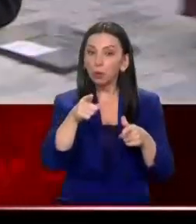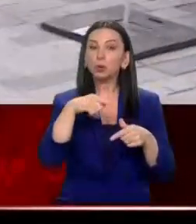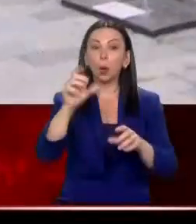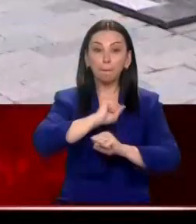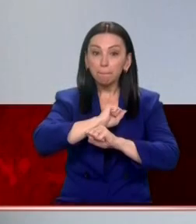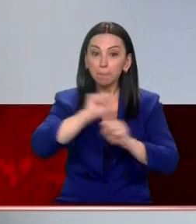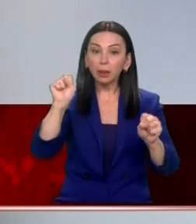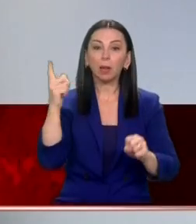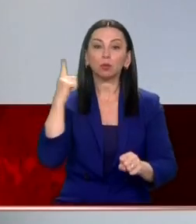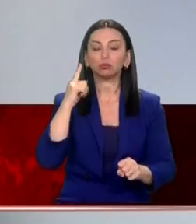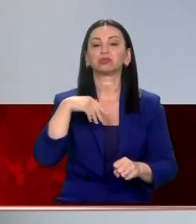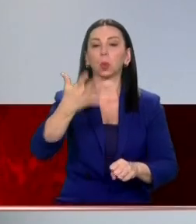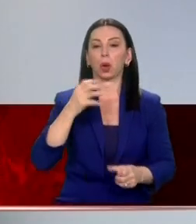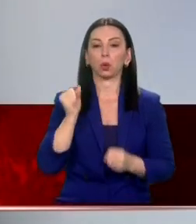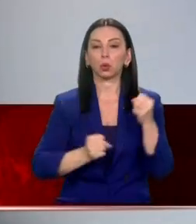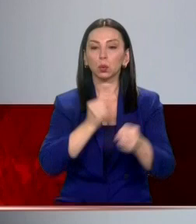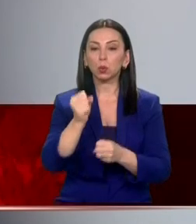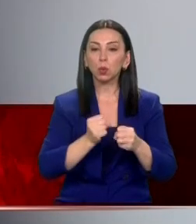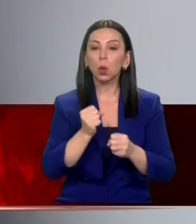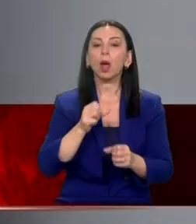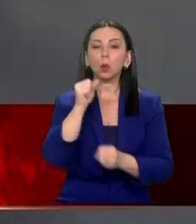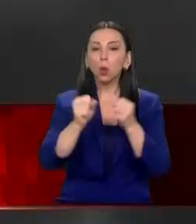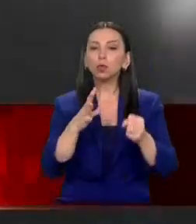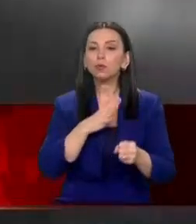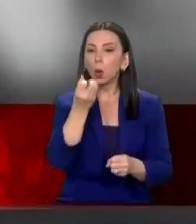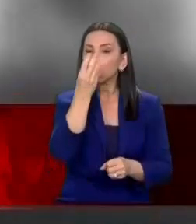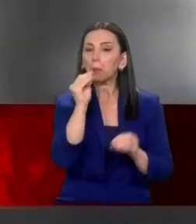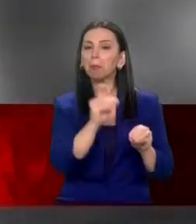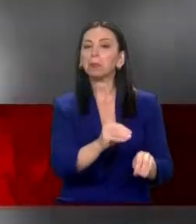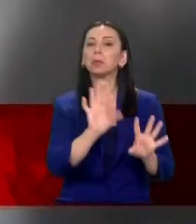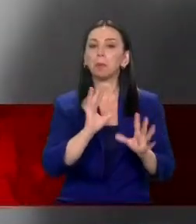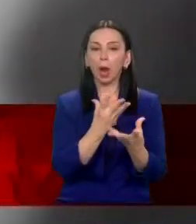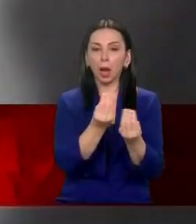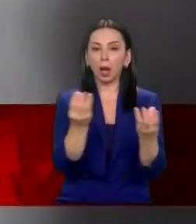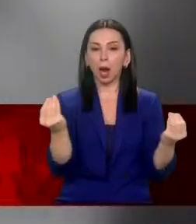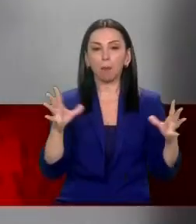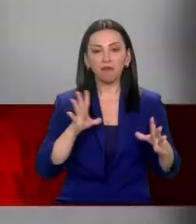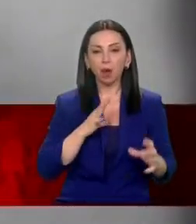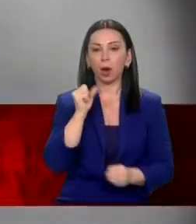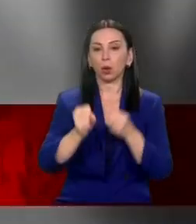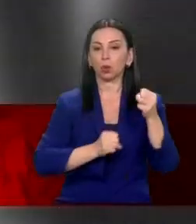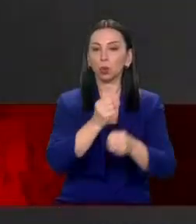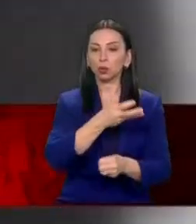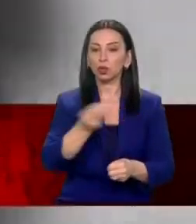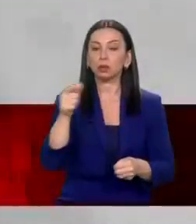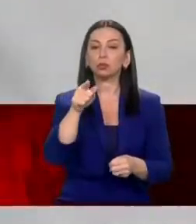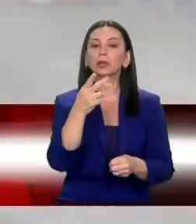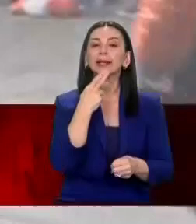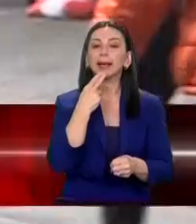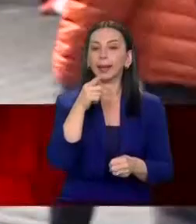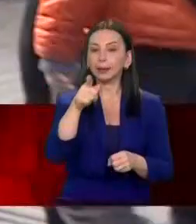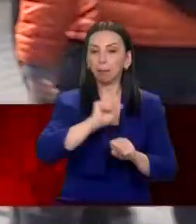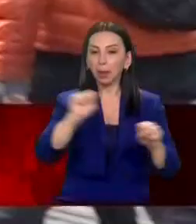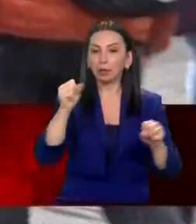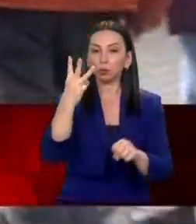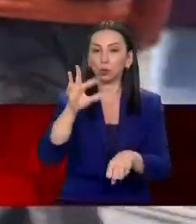koşmaya başladı. Kaçarken elindeki gülleri bırakmadı, ardına bile bakmadan kalabalığı yarıp geçti. Bombacı Ahlam Albaşır patlamadan